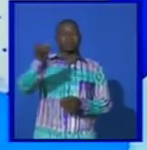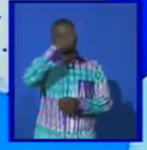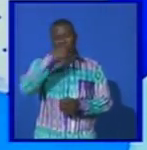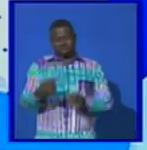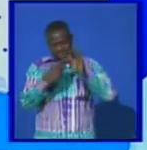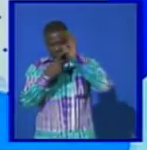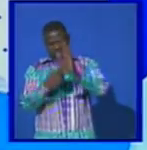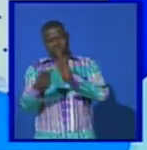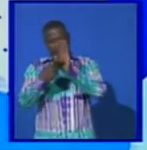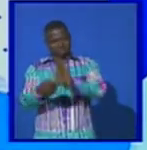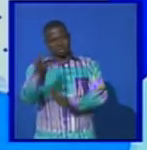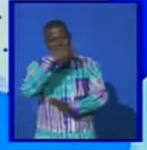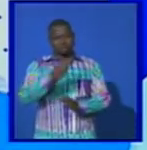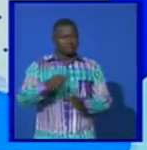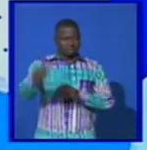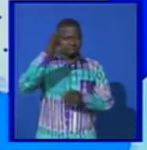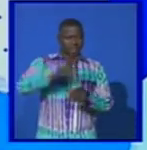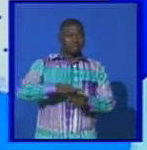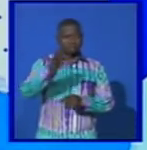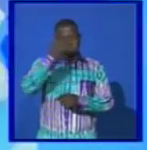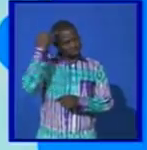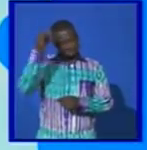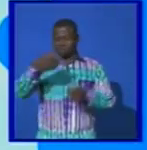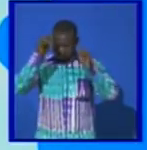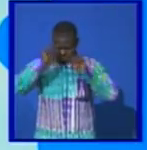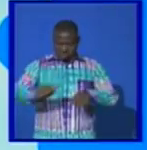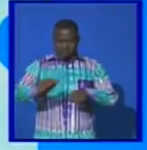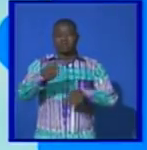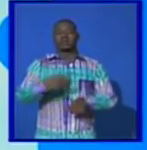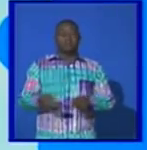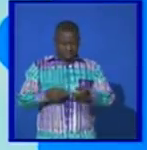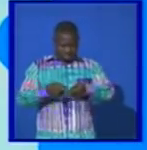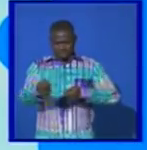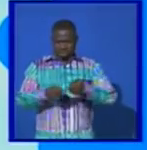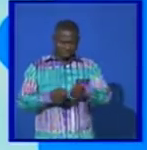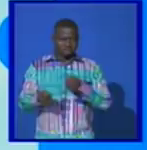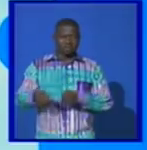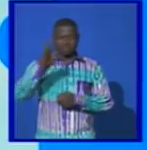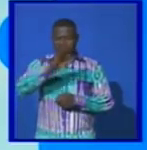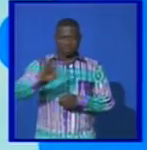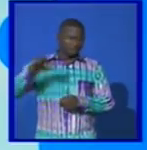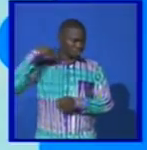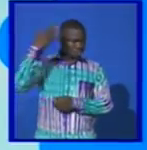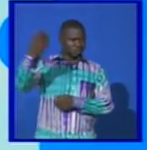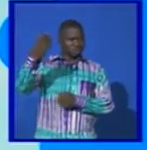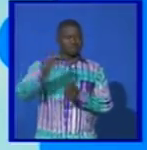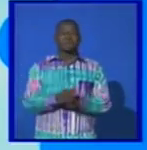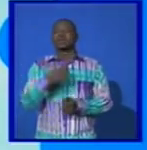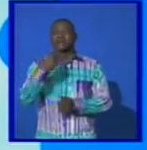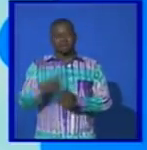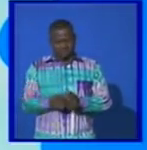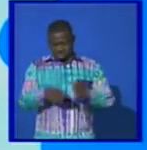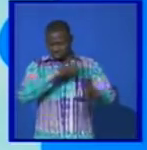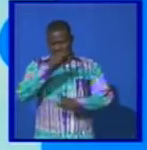carrure et le charisme nécessaires pour diriger le Burkina SIC. Le MKDO se réclame de la société civile, donc